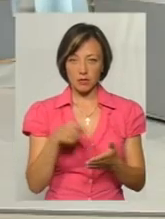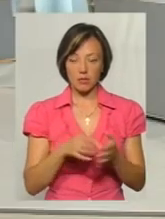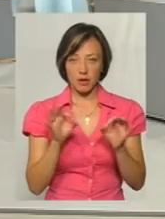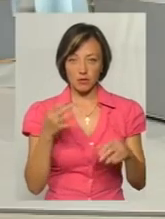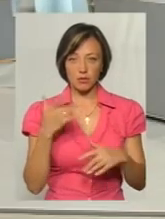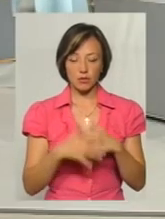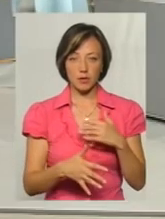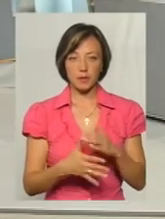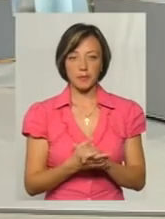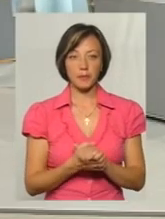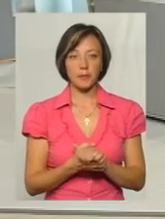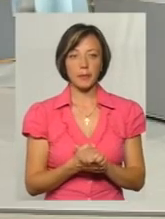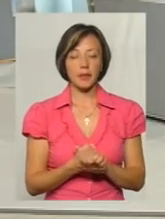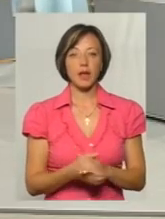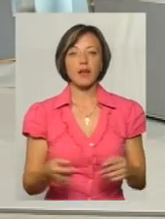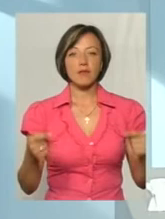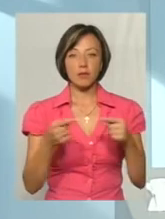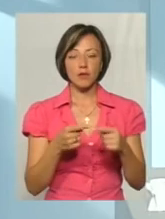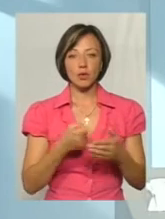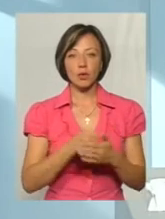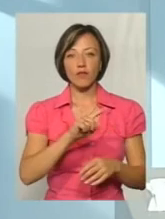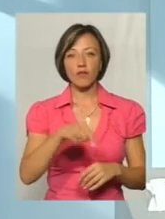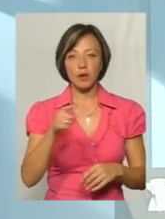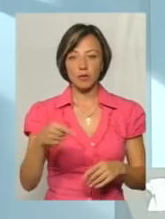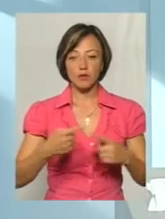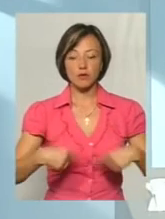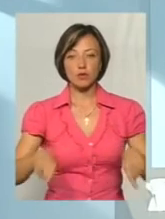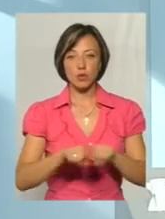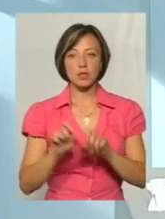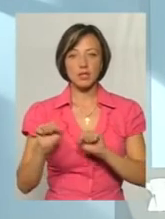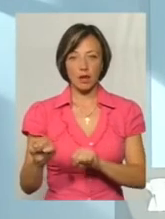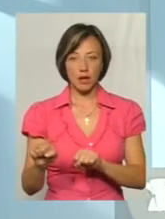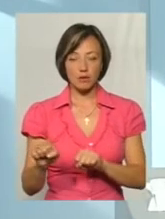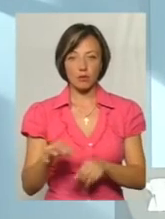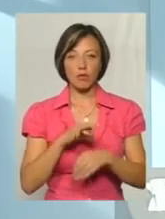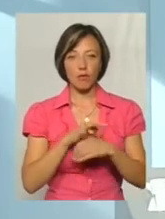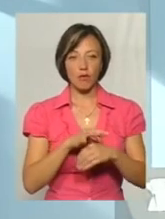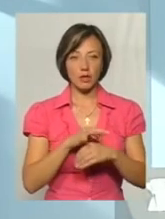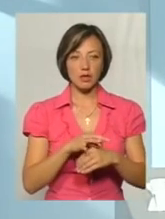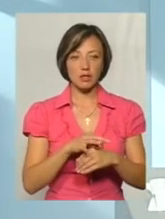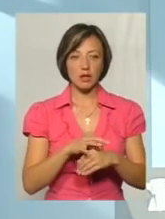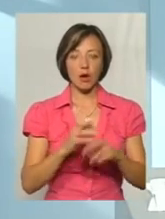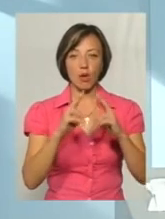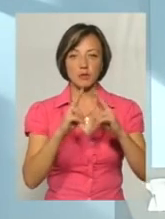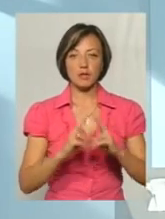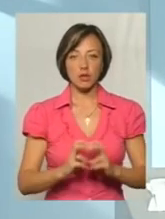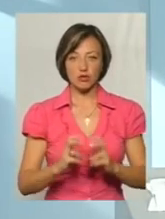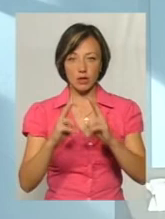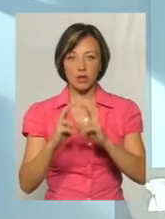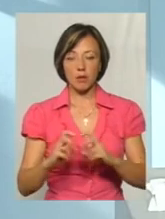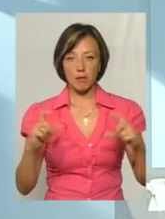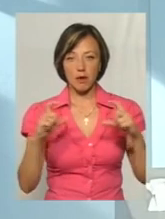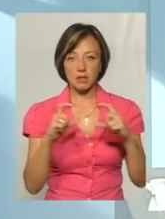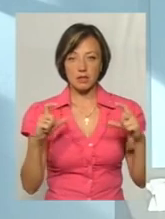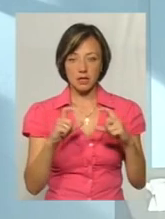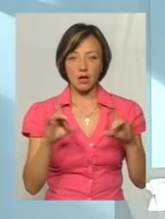розумію? Значить, відповідно до вимог, в зоні захисту проводиться обстеження